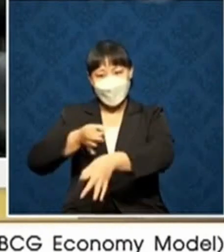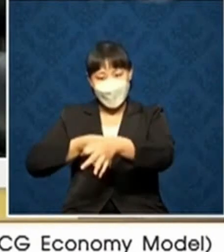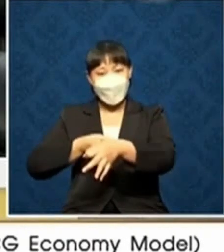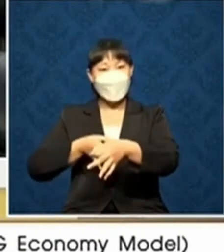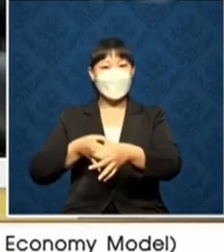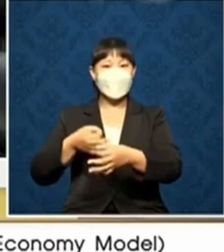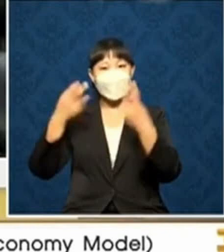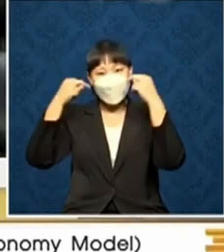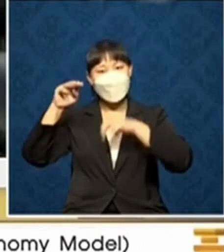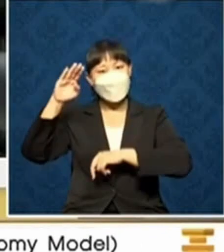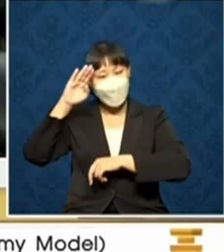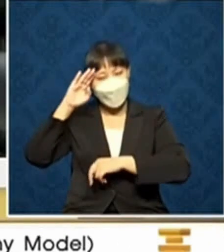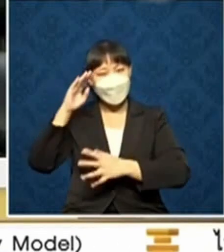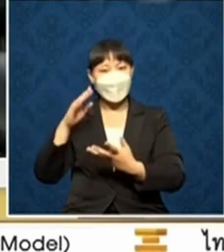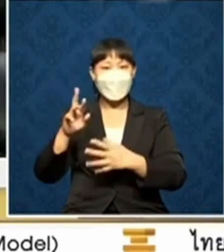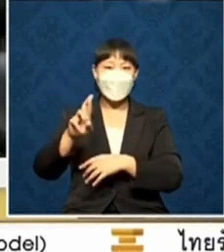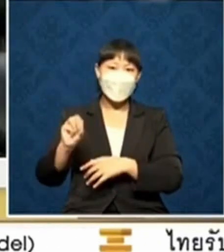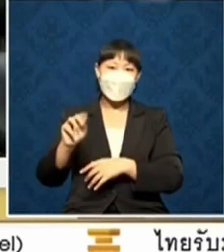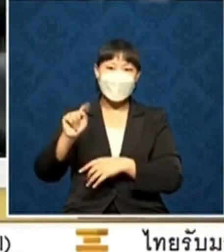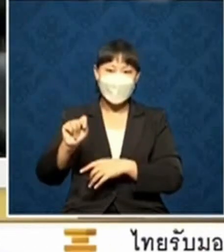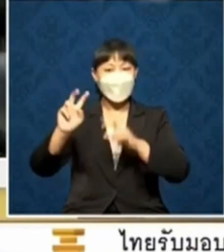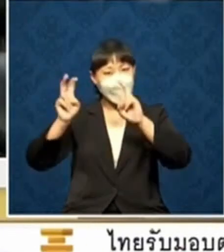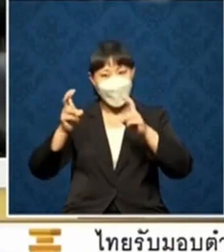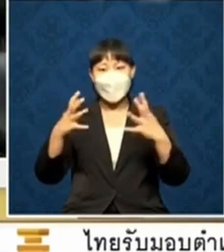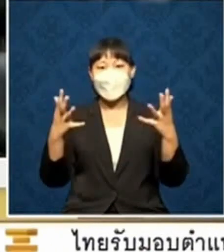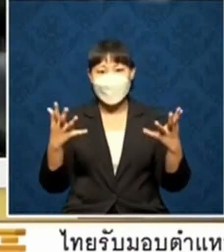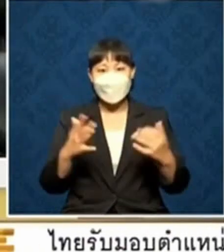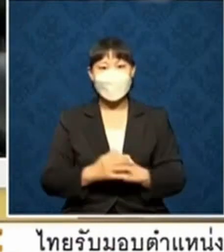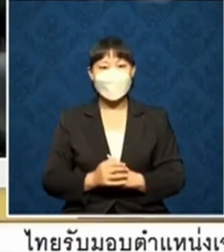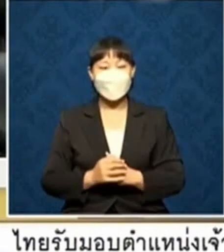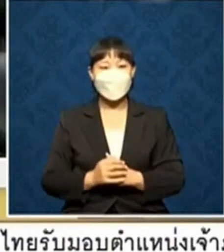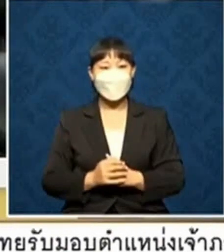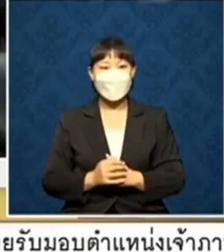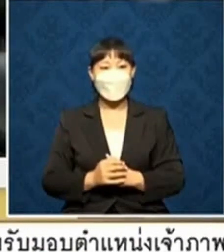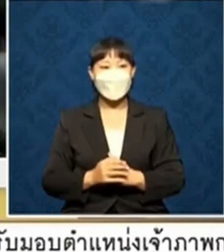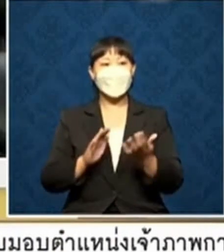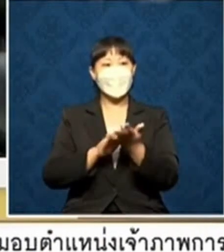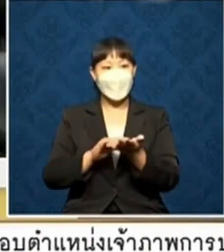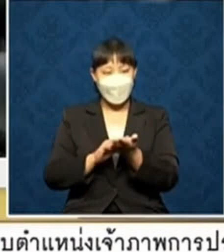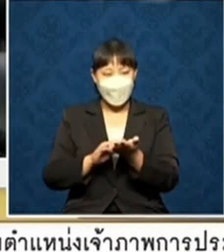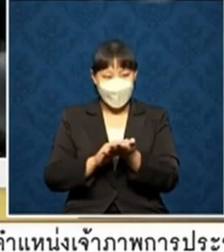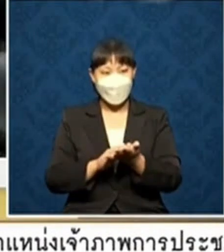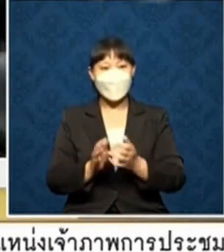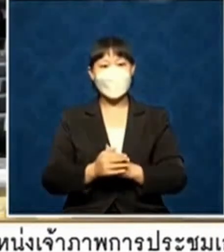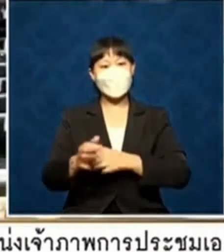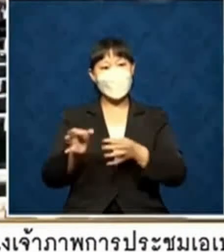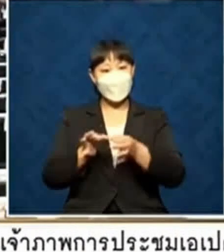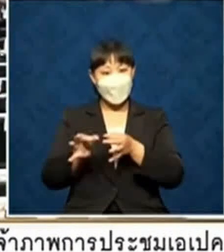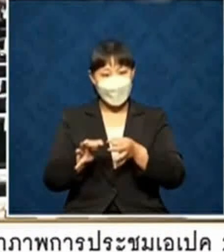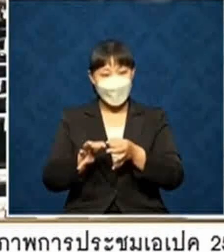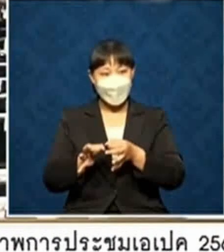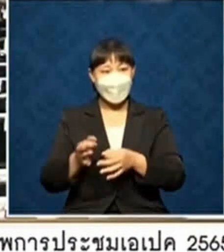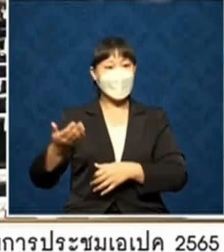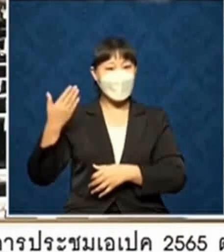ายกรัฐมนตรีซึ่งไม่ได้อยู่ในยตินะฮะ ผมขออนุญาตผมพยายามชี้แจงในสิ่งที่ถูกต้องที่เกิดขึ้นณเวลานั้นครับ ท่านจอม